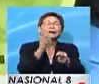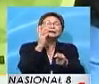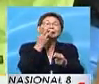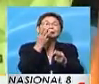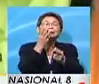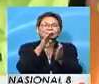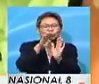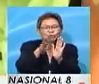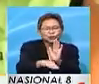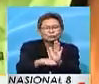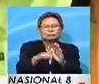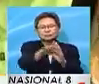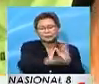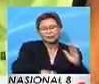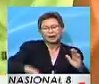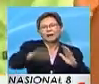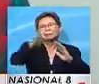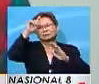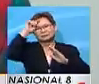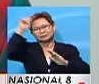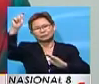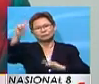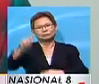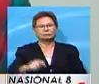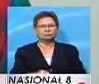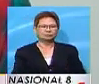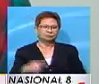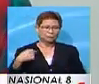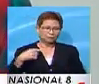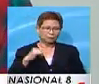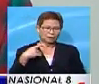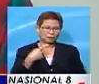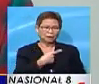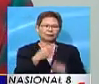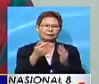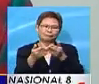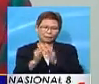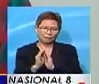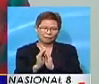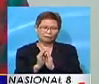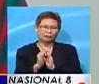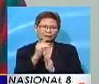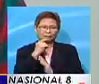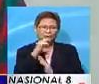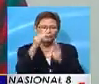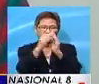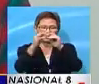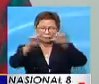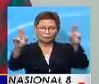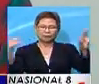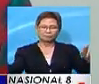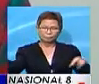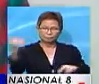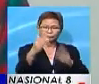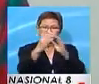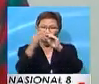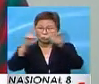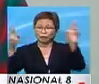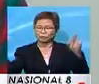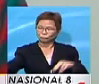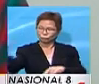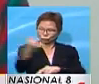Bandar Raya itu kita minta Bandar Raya akan pergi jumpa mereka dan